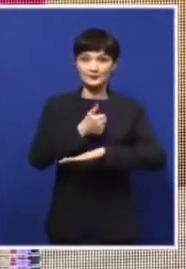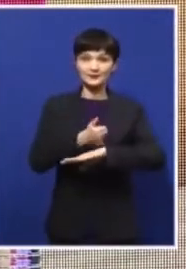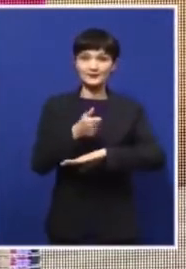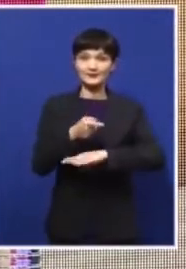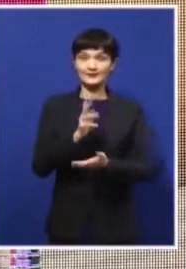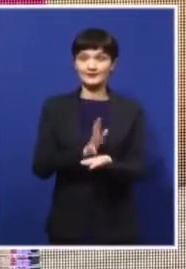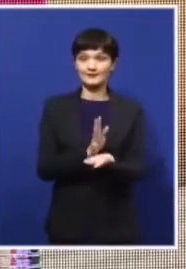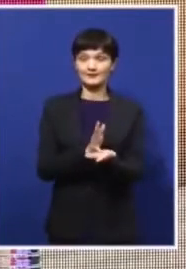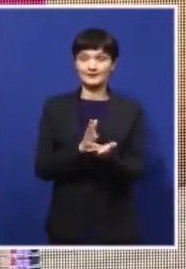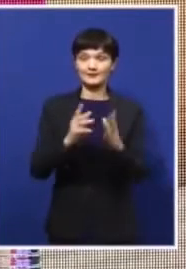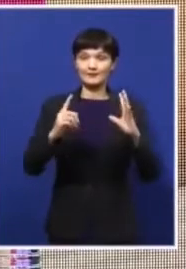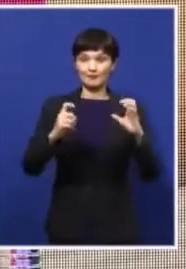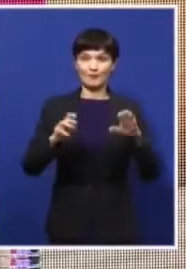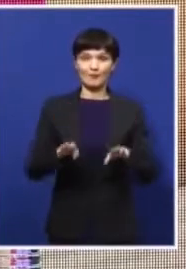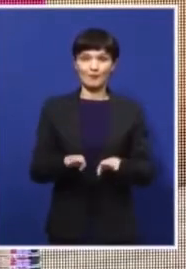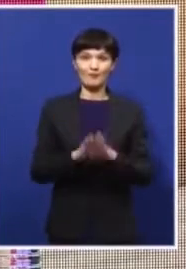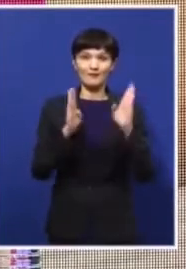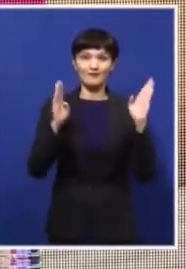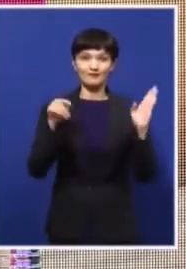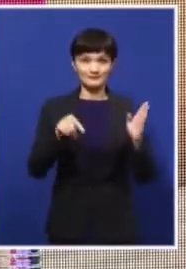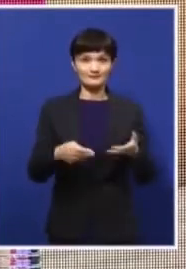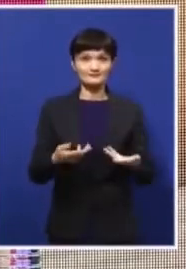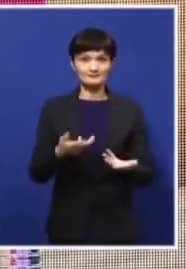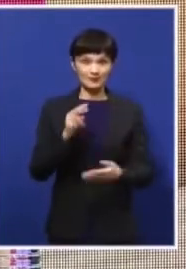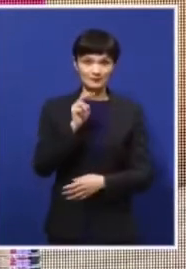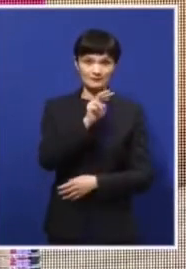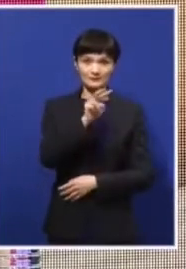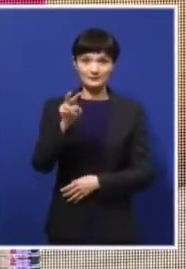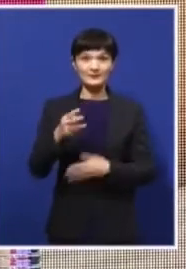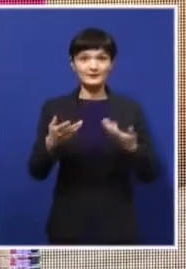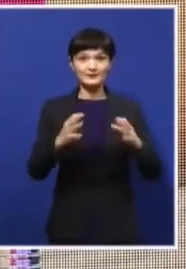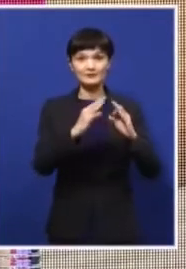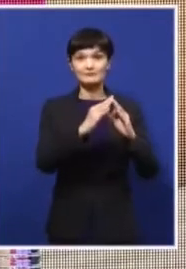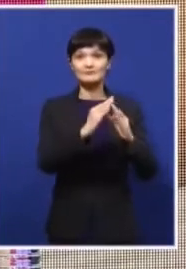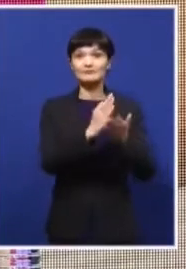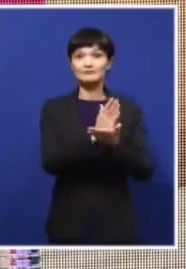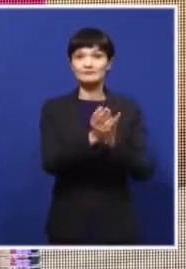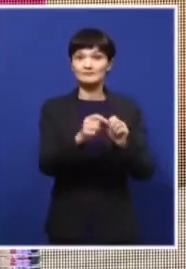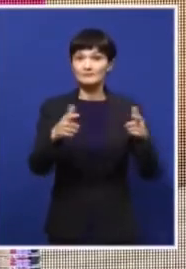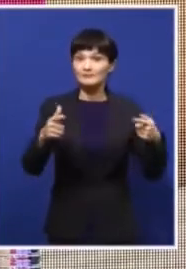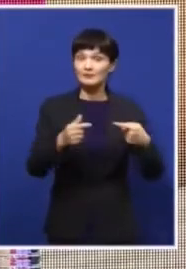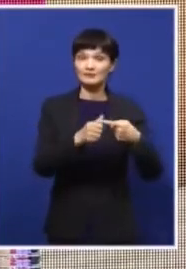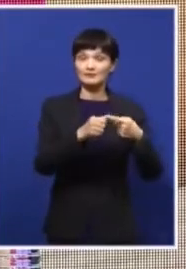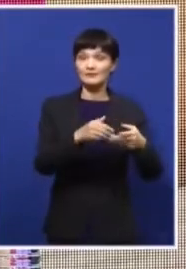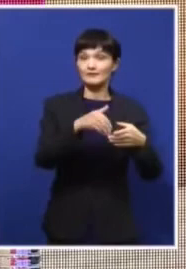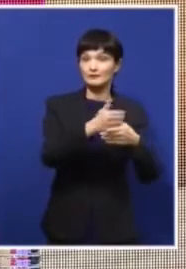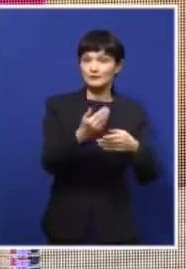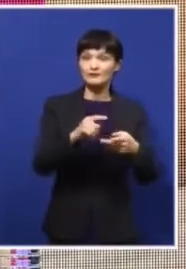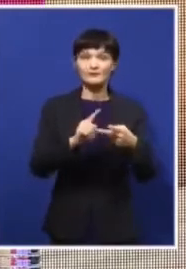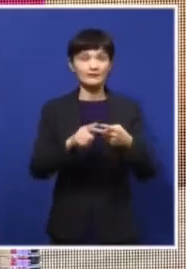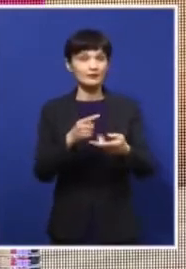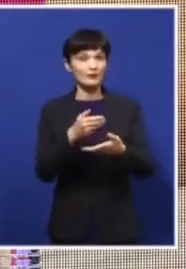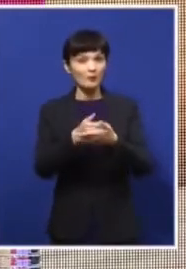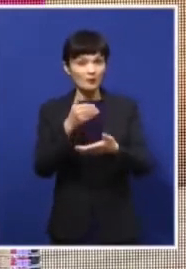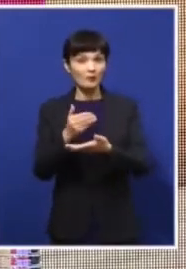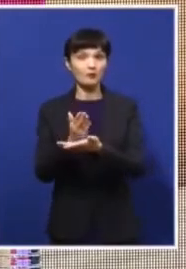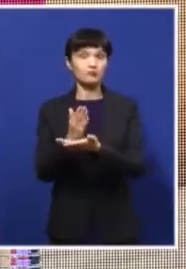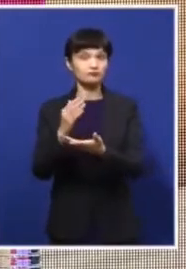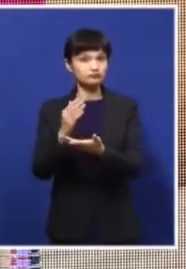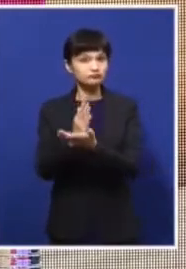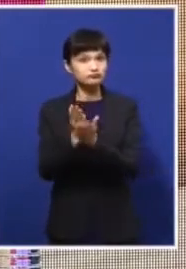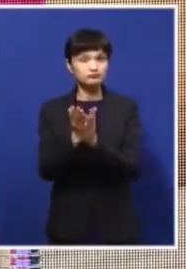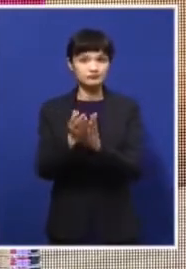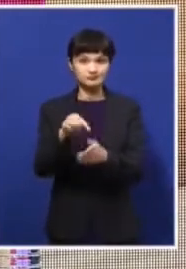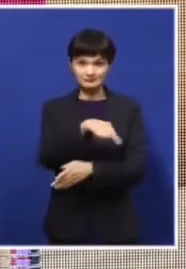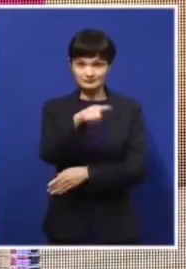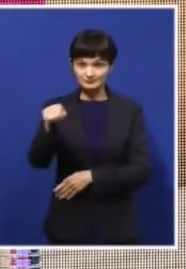启动大会里面，我们也看到所有的金融机构哈。不管你是信用卡、电子电票的发卡机构，都全力在